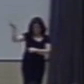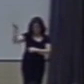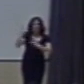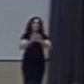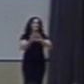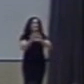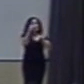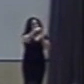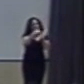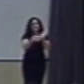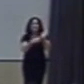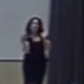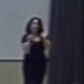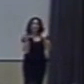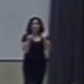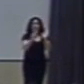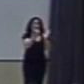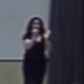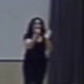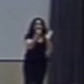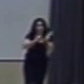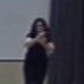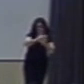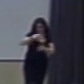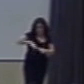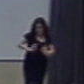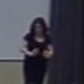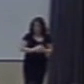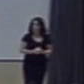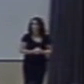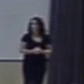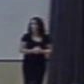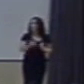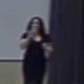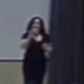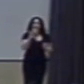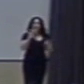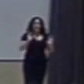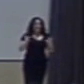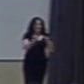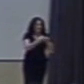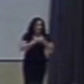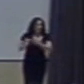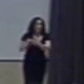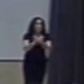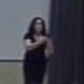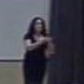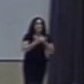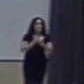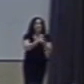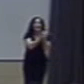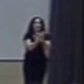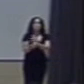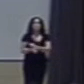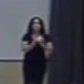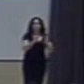periodisme ara mateix, no? D'una banda és que tots aquests canvis tecnològics canvien la forma de fer periodisme, però